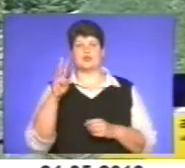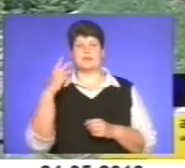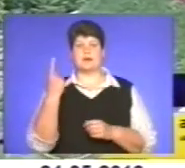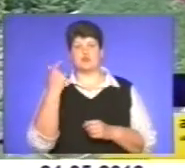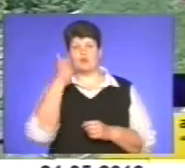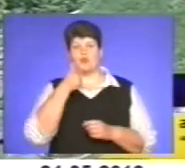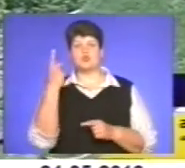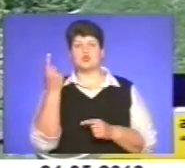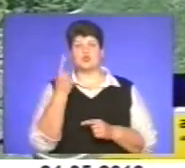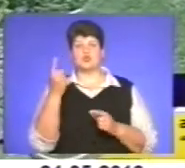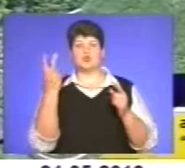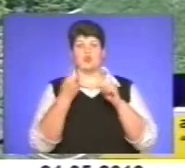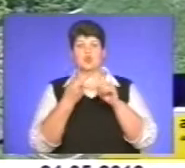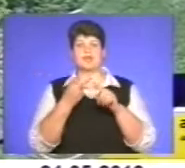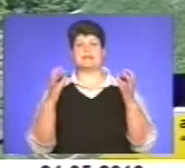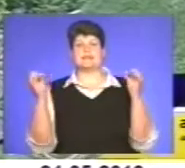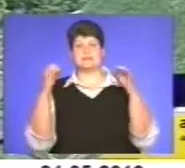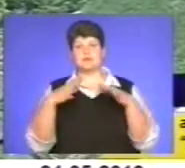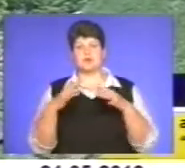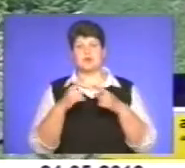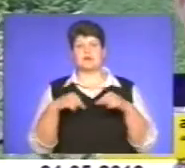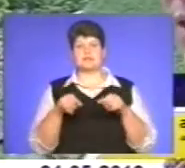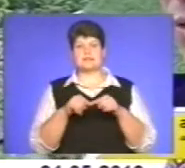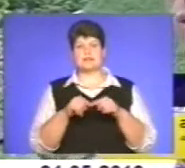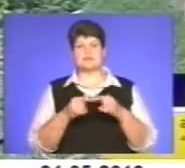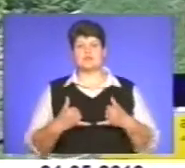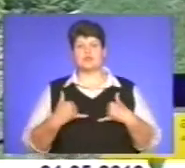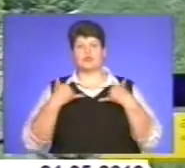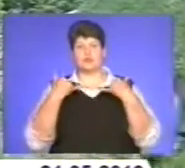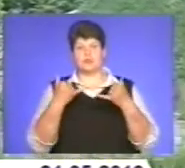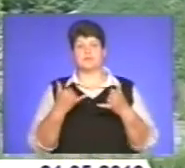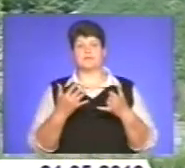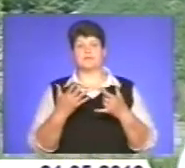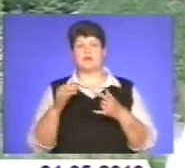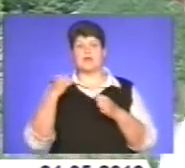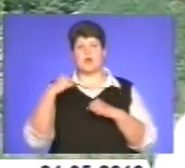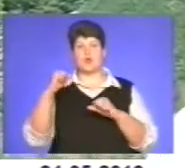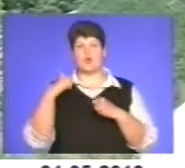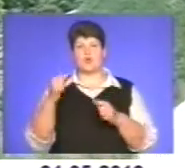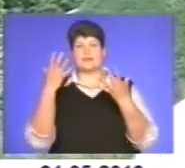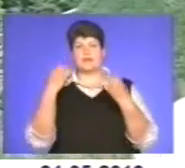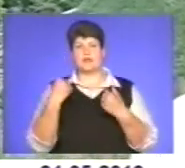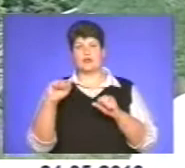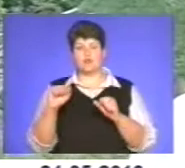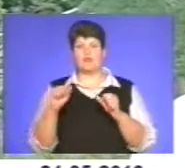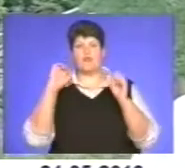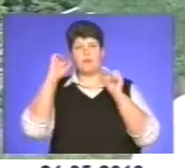великий збір організації українських націоналістів встановив вшановувати українських героїв, святкувати День Героїв, пам'ять про